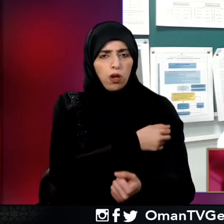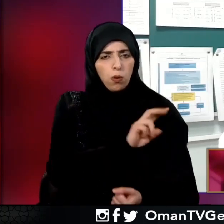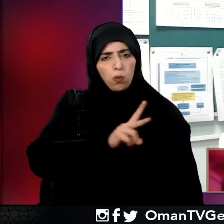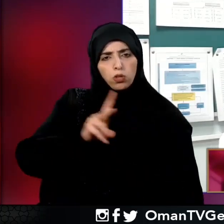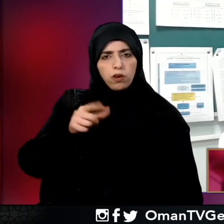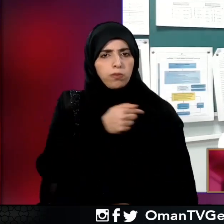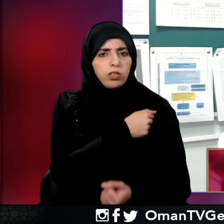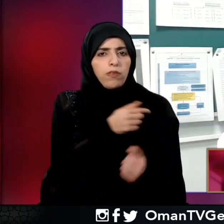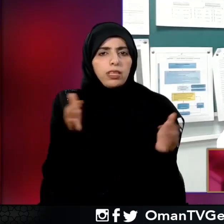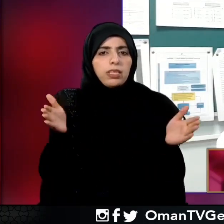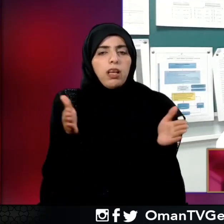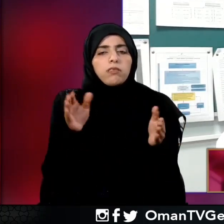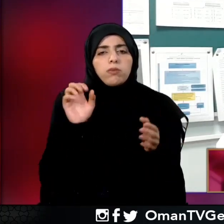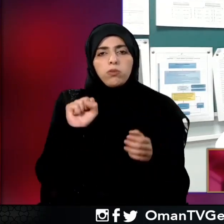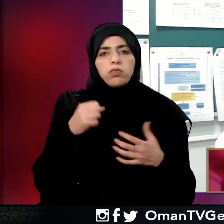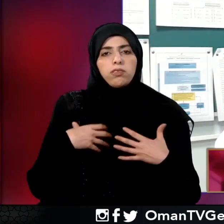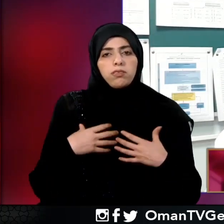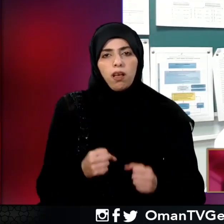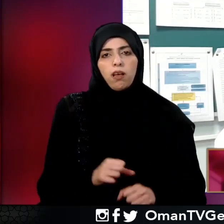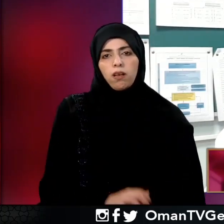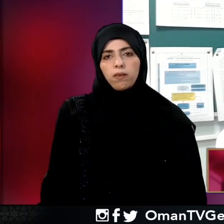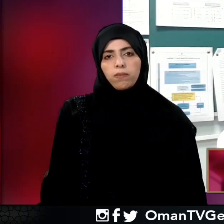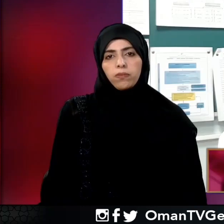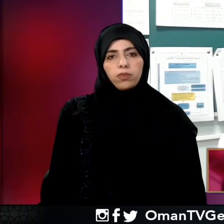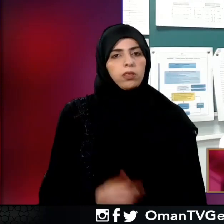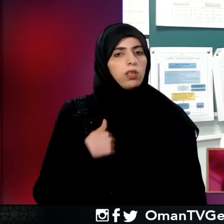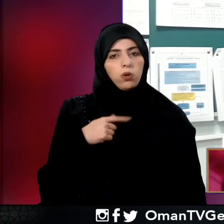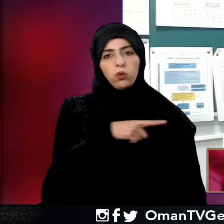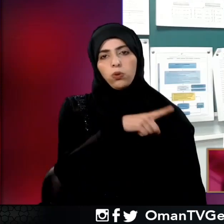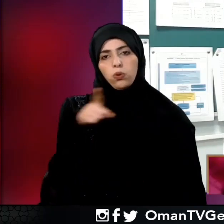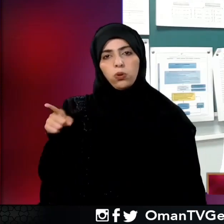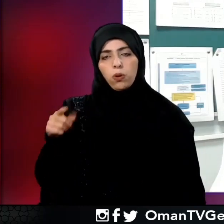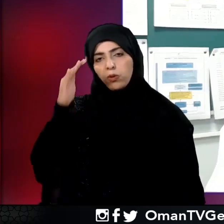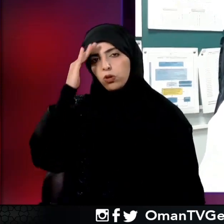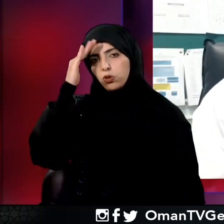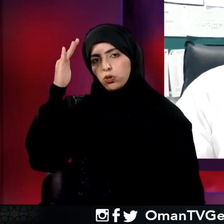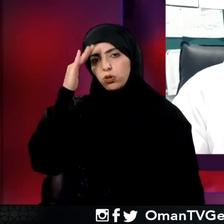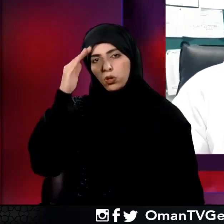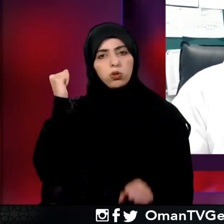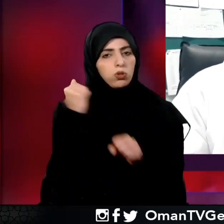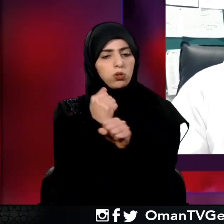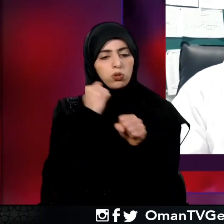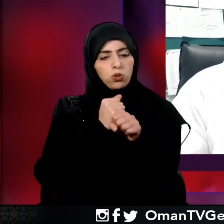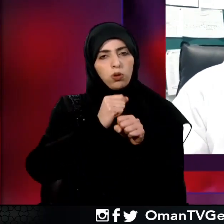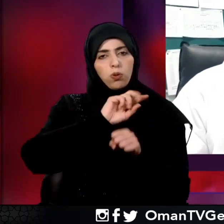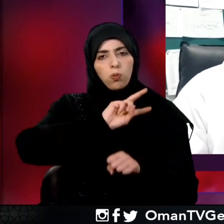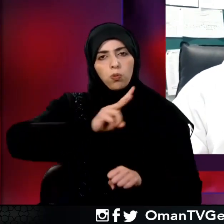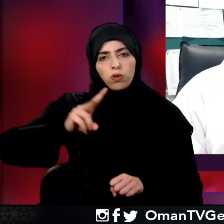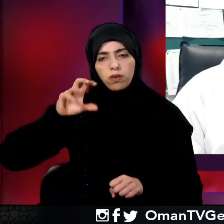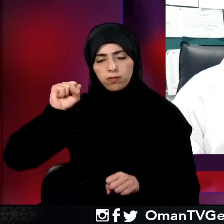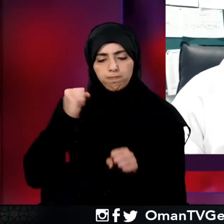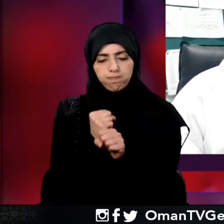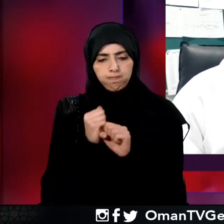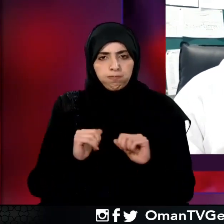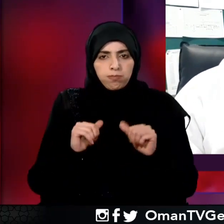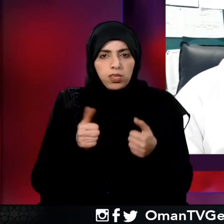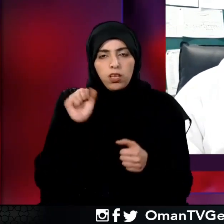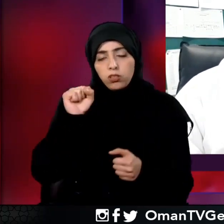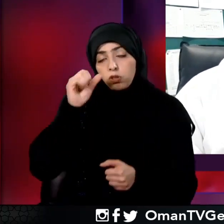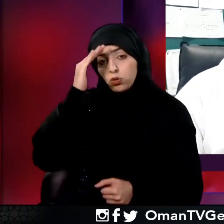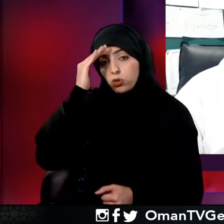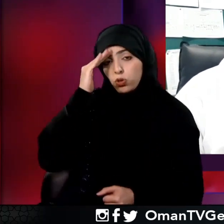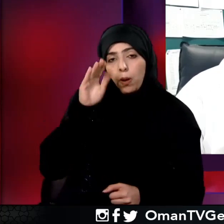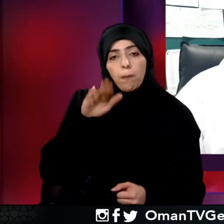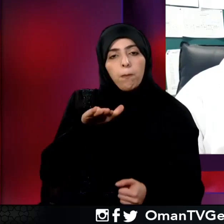صحية. نعم، نحن طبعا نشكر لكم هذه الجهود دكتور، شكرا جزيلا كذلك